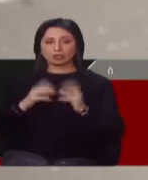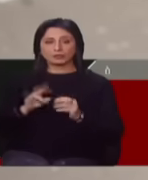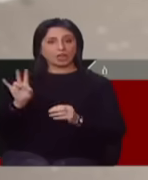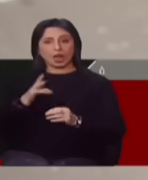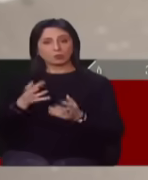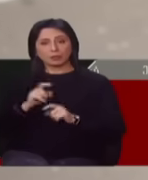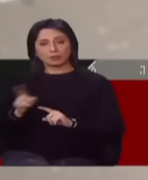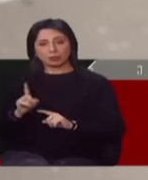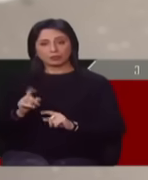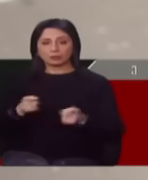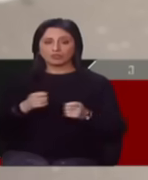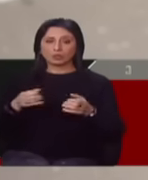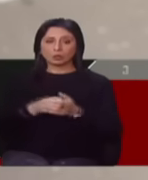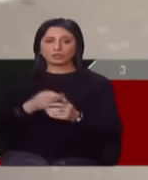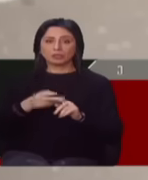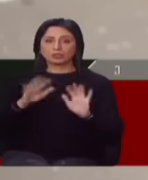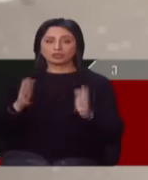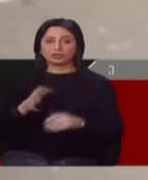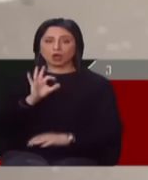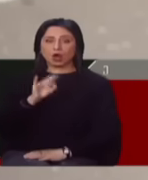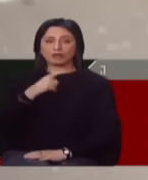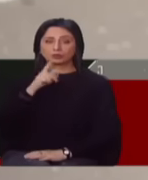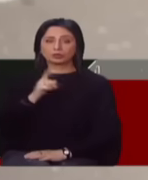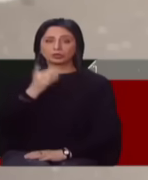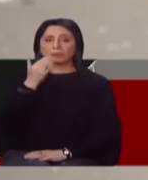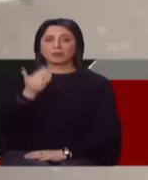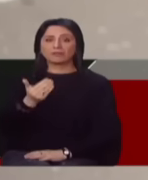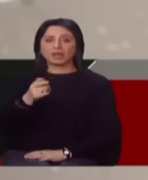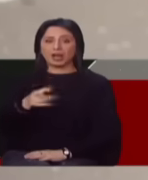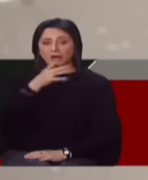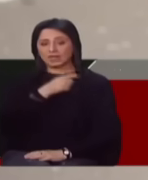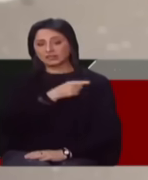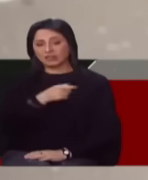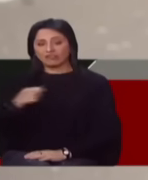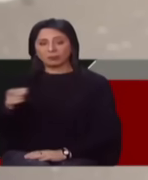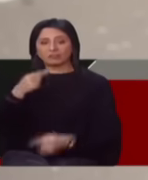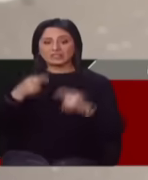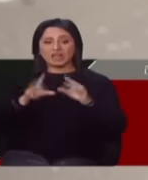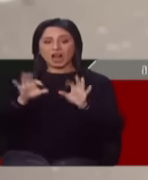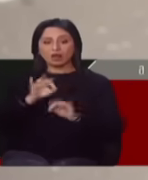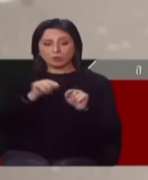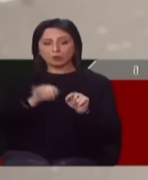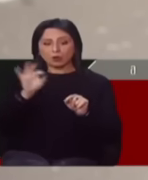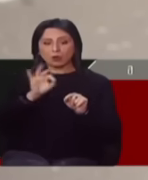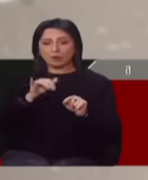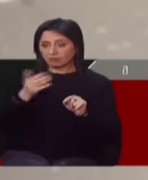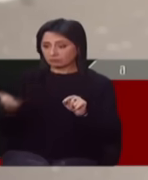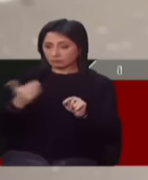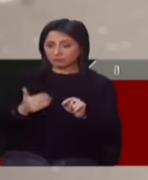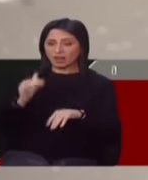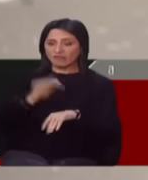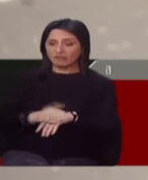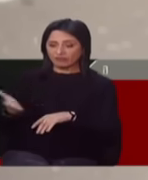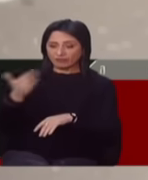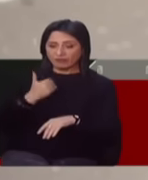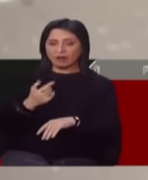უნდა მიიღოს. მართველი გუნდი ამ შემთხვევაში ანრი ოხანაშვილი ამბობს, რომ მათ ამ ხნის განმავლობაში სადაო კანონპროექტთან დაკავშირებით ვერც ერთი არგუმენტი